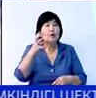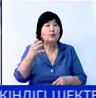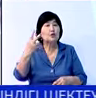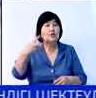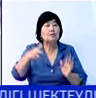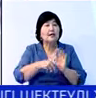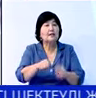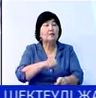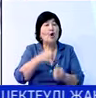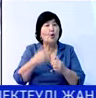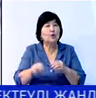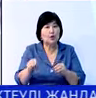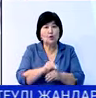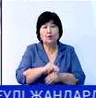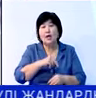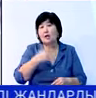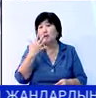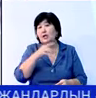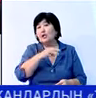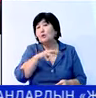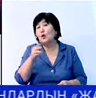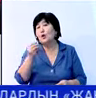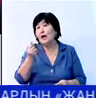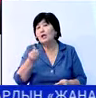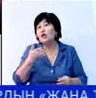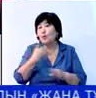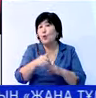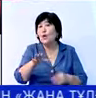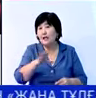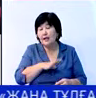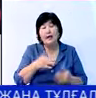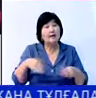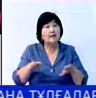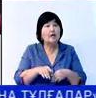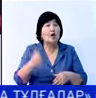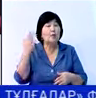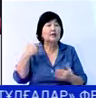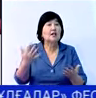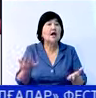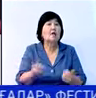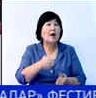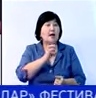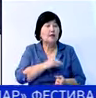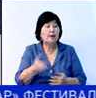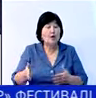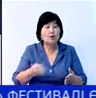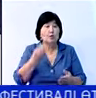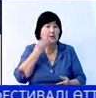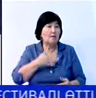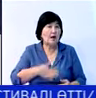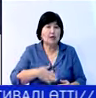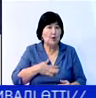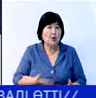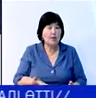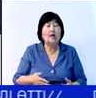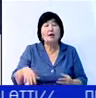528 метріне орташа жөндеу жұмыстарына 5 миллион теңгеге жуық қаржы бөлінген. Дегенмен былтыр пайдалануға берілген жолдың сапасы төмен,